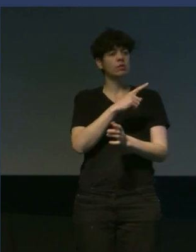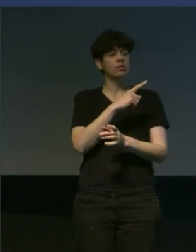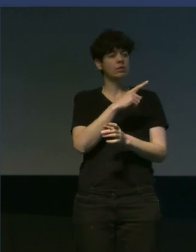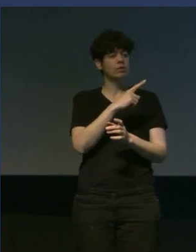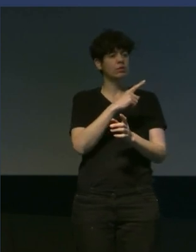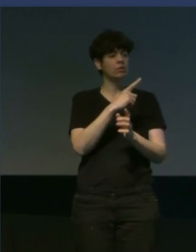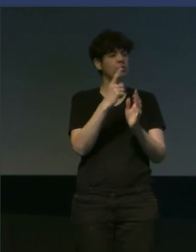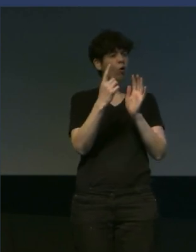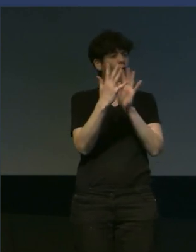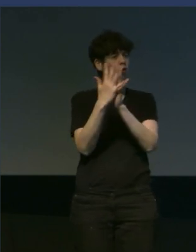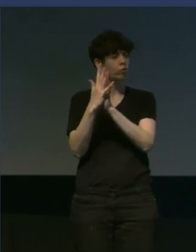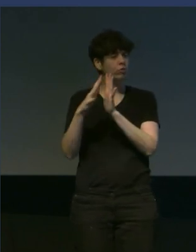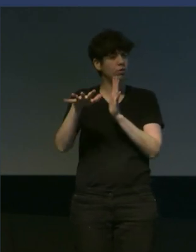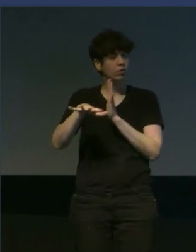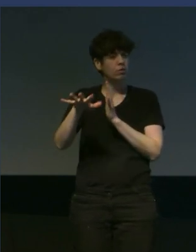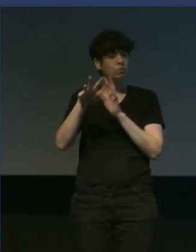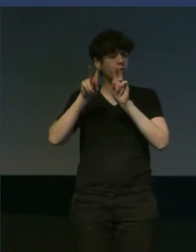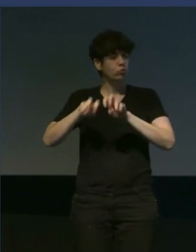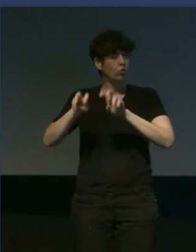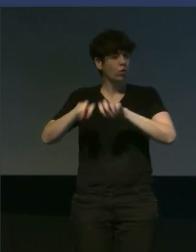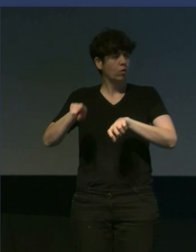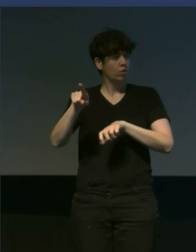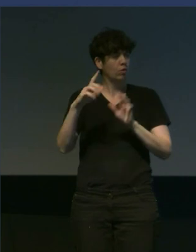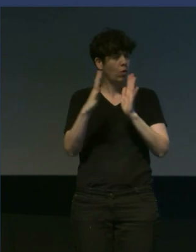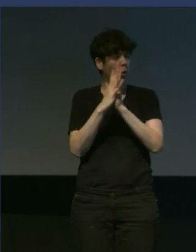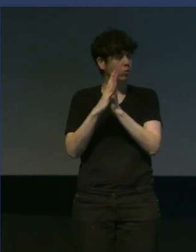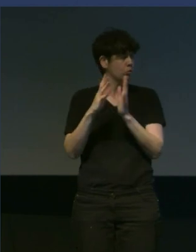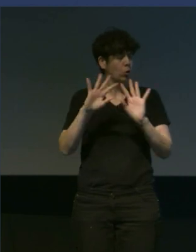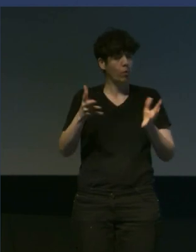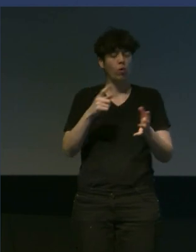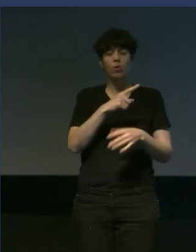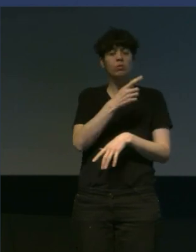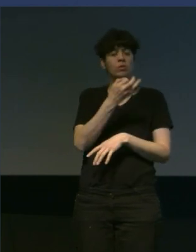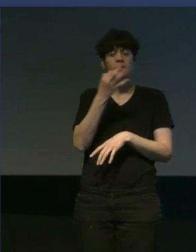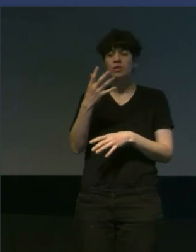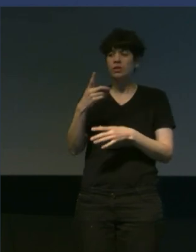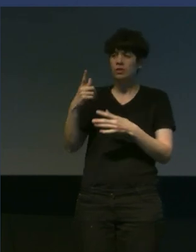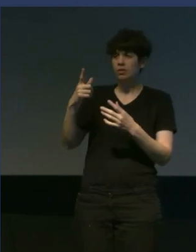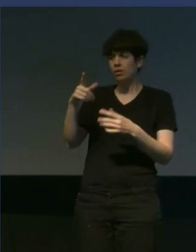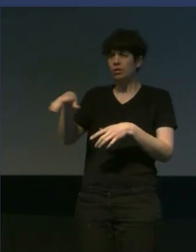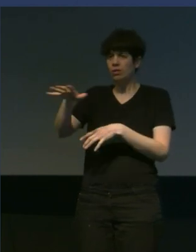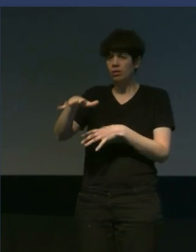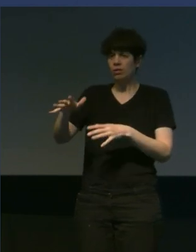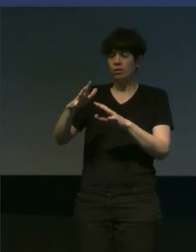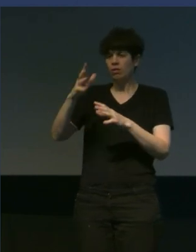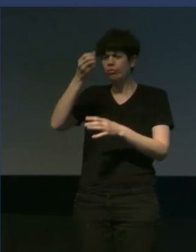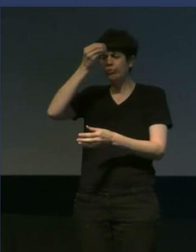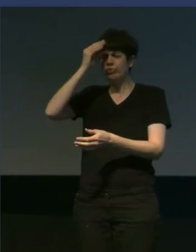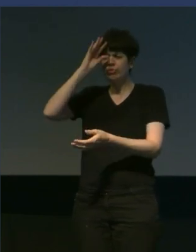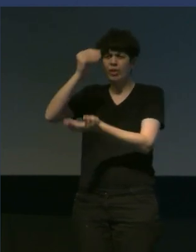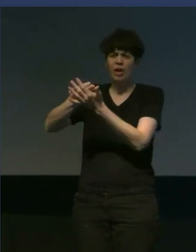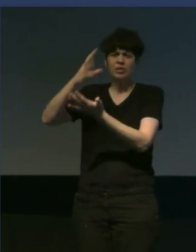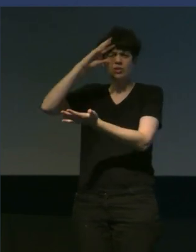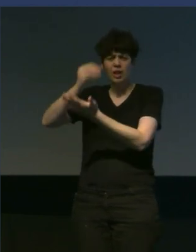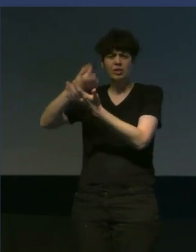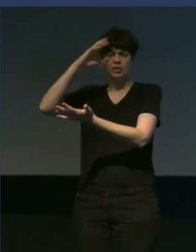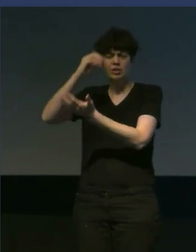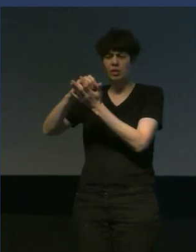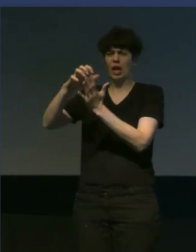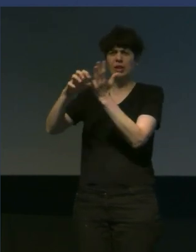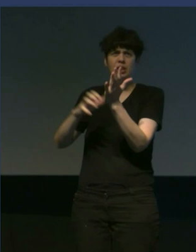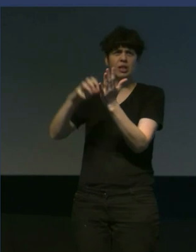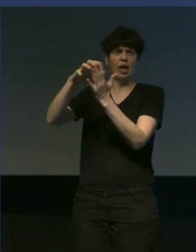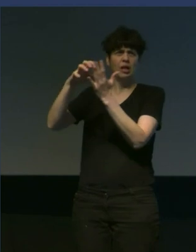quand vous les avez rencontrés pour leur dire, voilà, on a un projet, c'est de parler de votre sujet de recherche, mais on sait que vous en avez écrit des thèses, des articles à